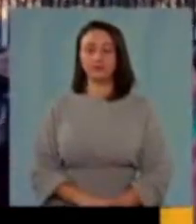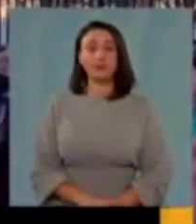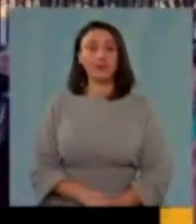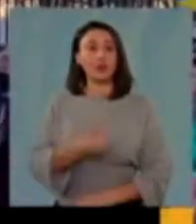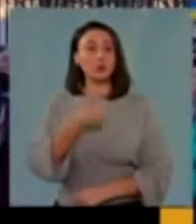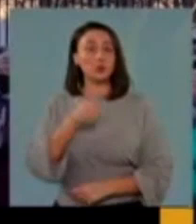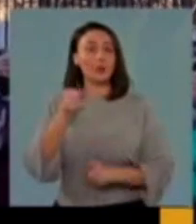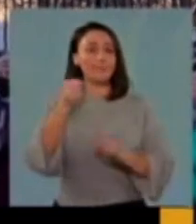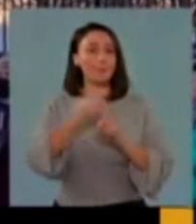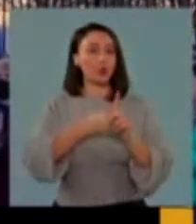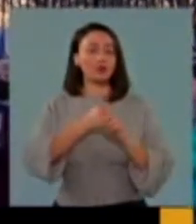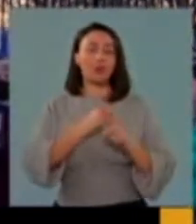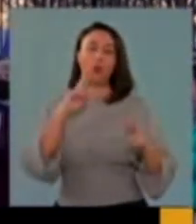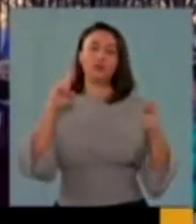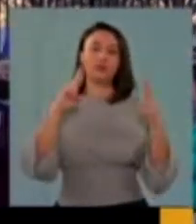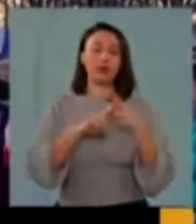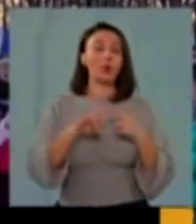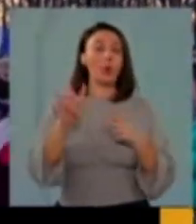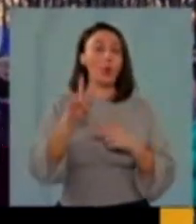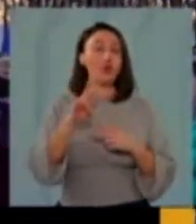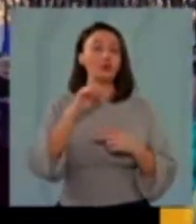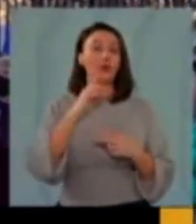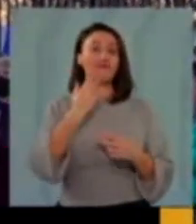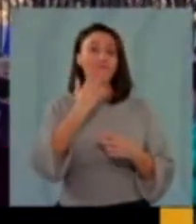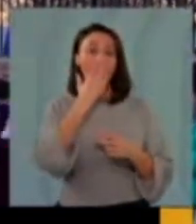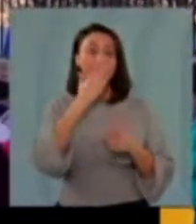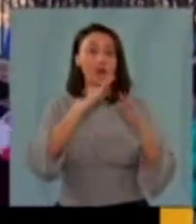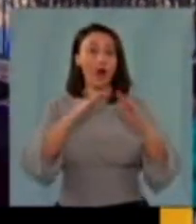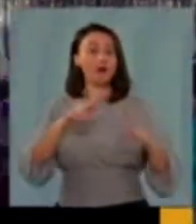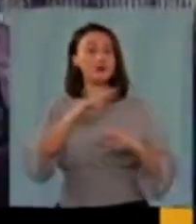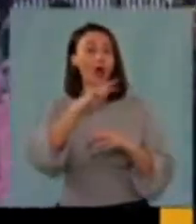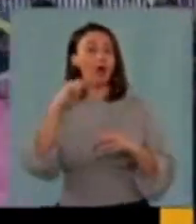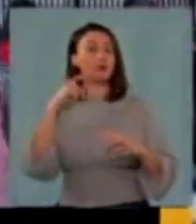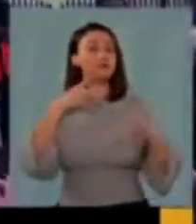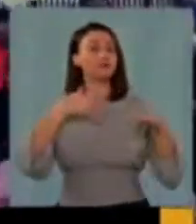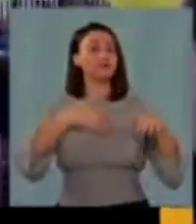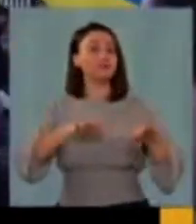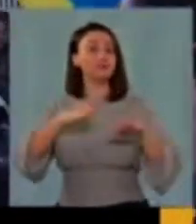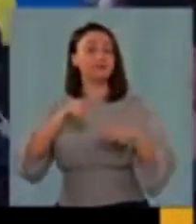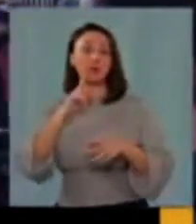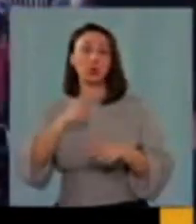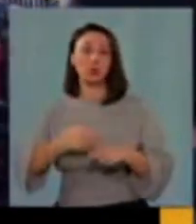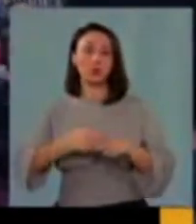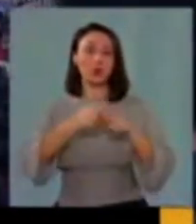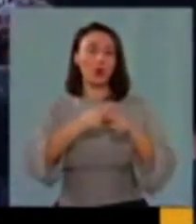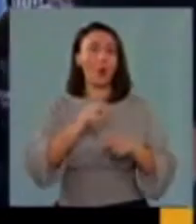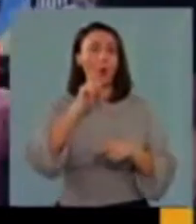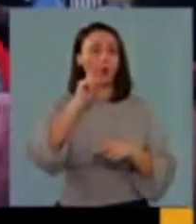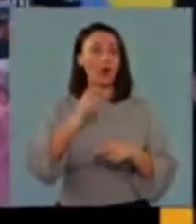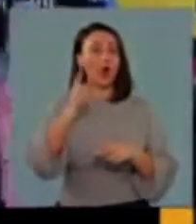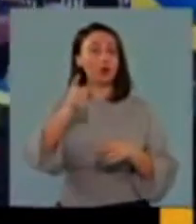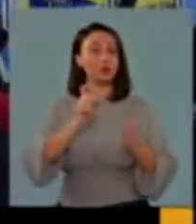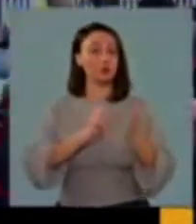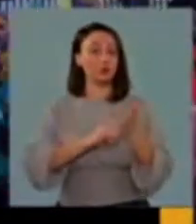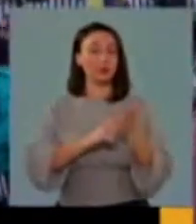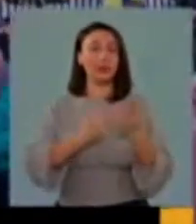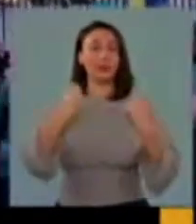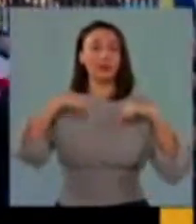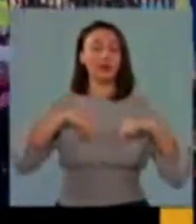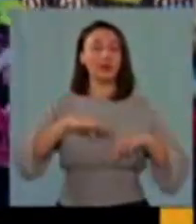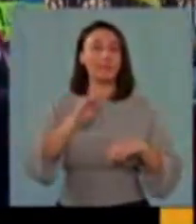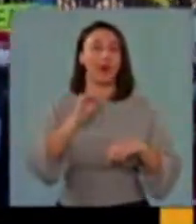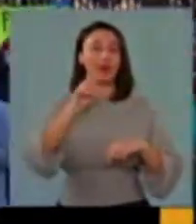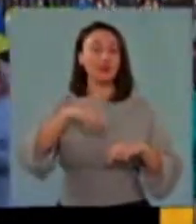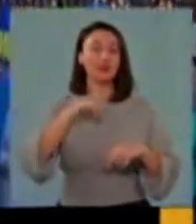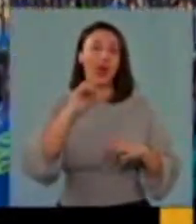Sute de protestatari s-au adunat la Washington în fața Casei Albe într-o manifestare de susținere a Ucrainei. Aceștia au cerut președintelui Joe